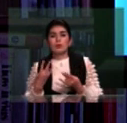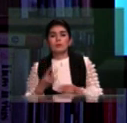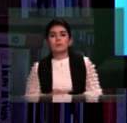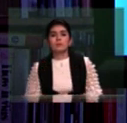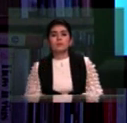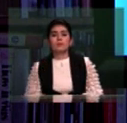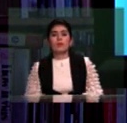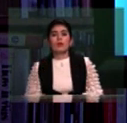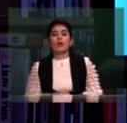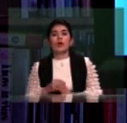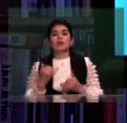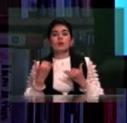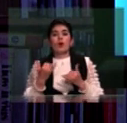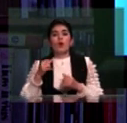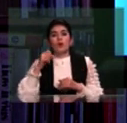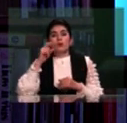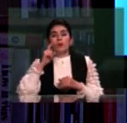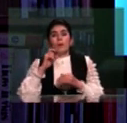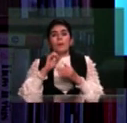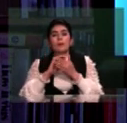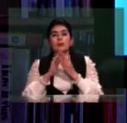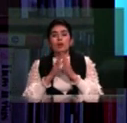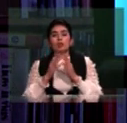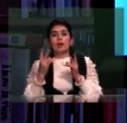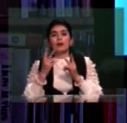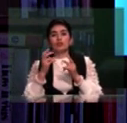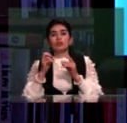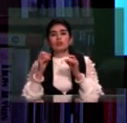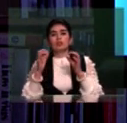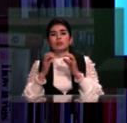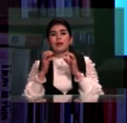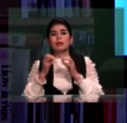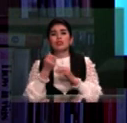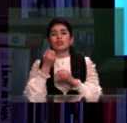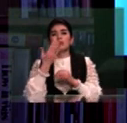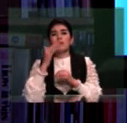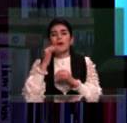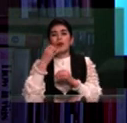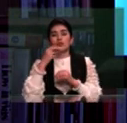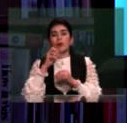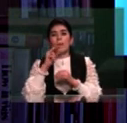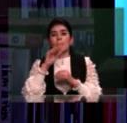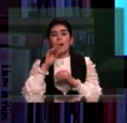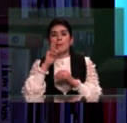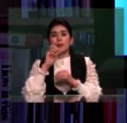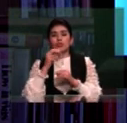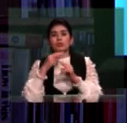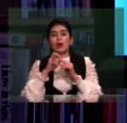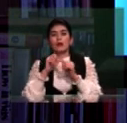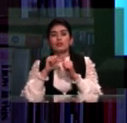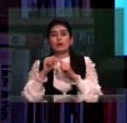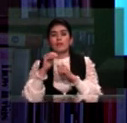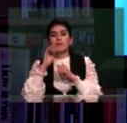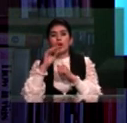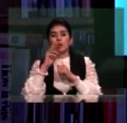Итак, сегодня мы узнаем о программах-архиваторах, которые защищают один или несколько файлов и папок от влияния